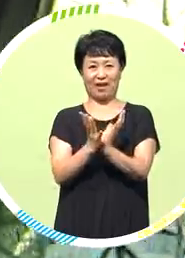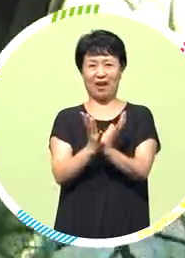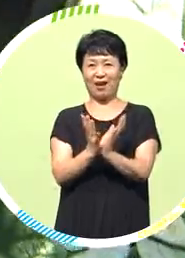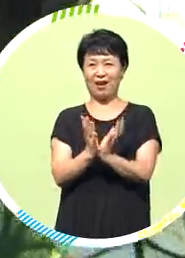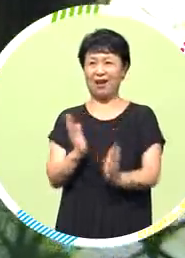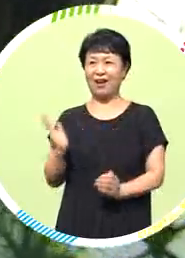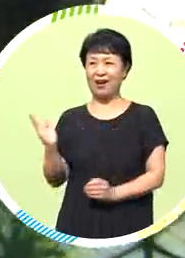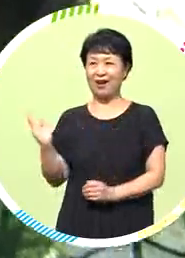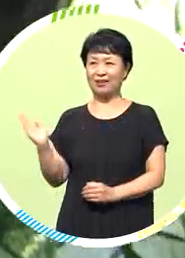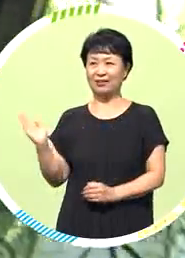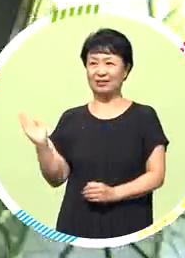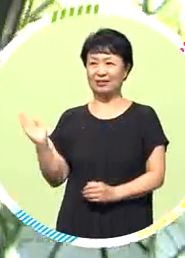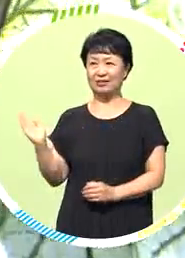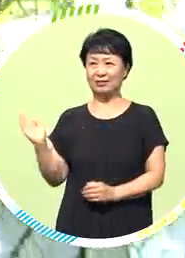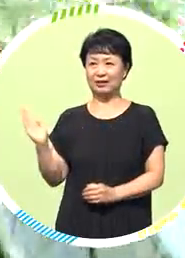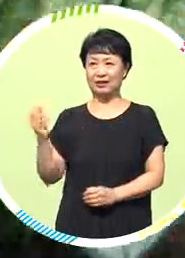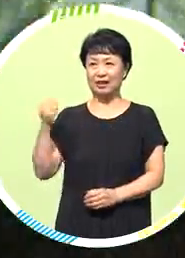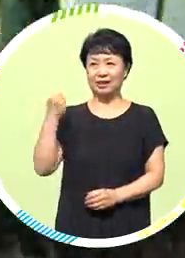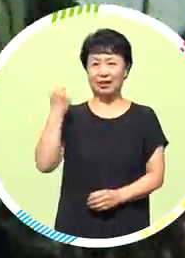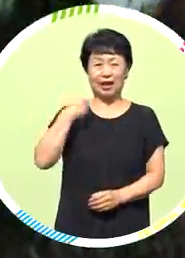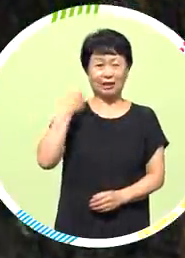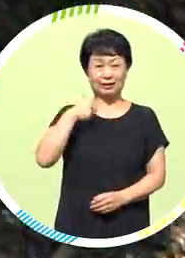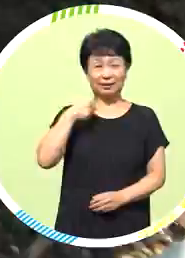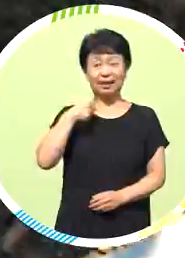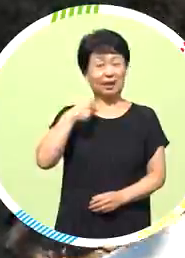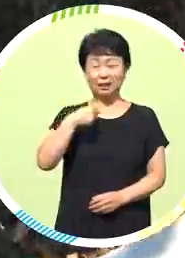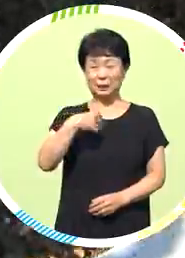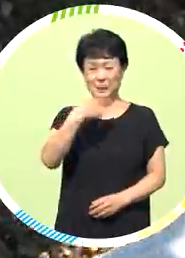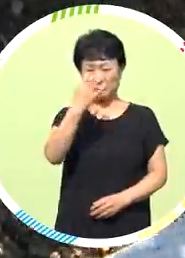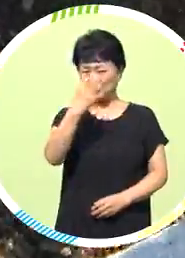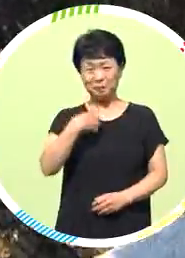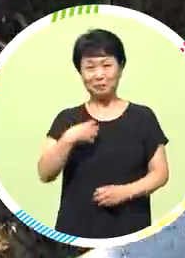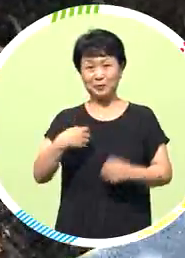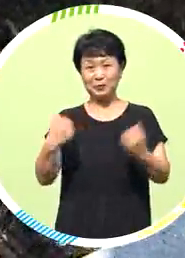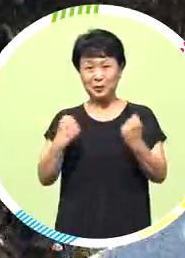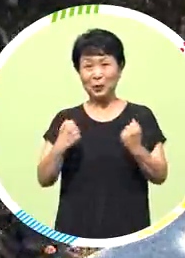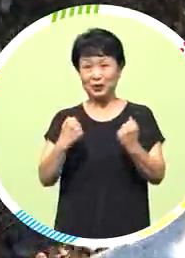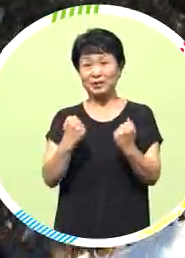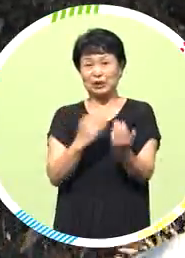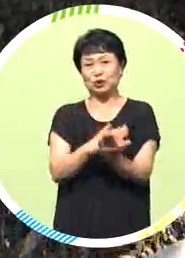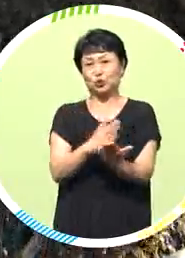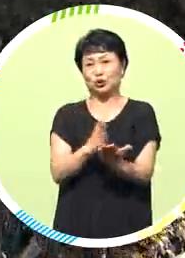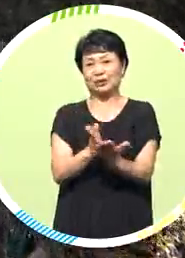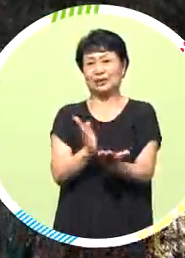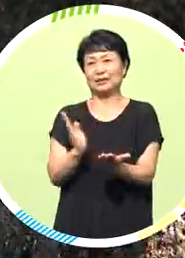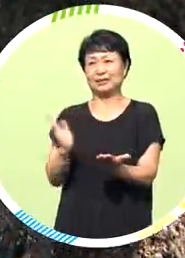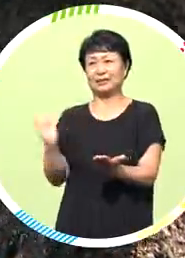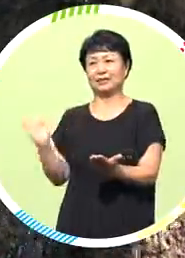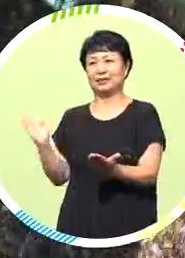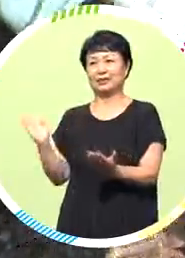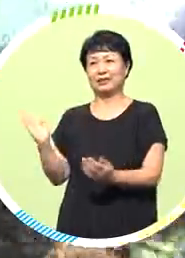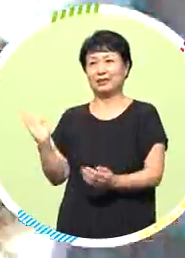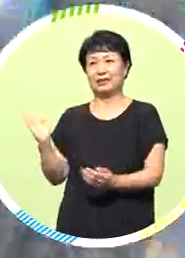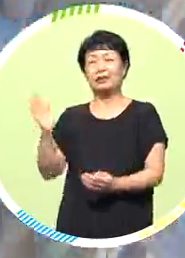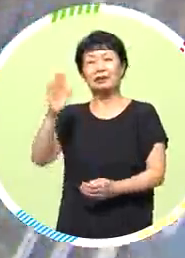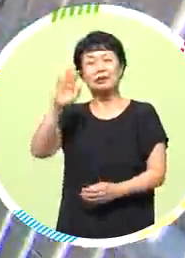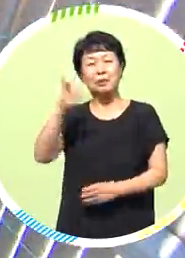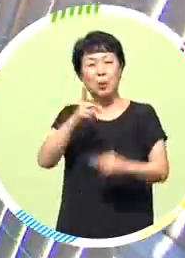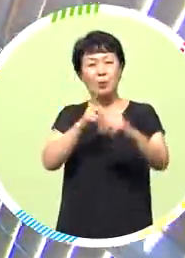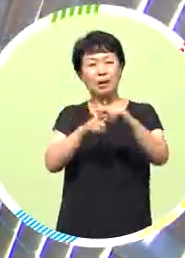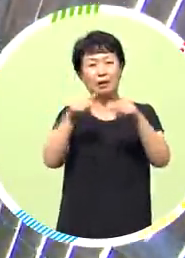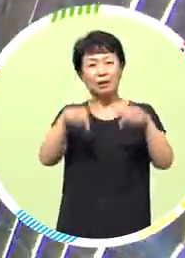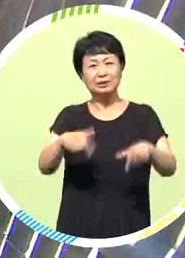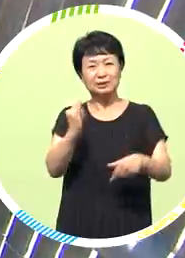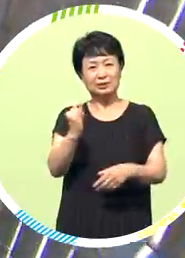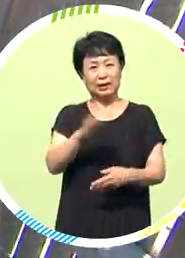回のお花たちは暑さにも強い品種ではあるそうなんですが、うん、中西さんたちにとっても真夏の炎天下の